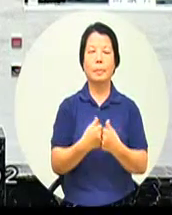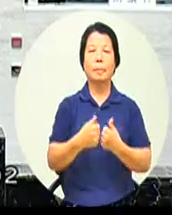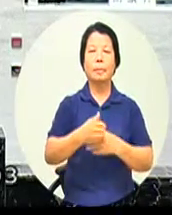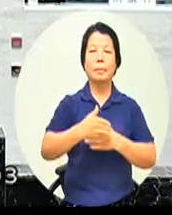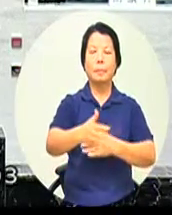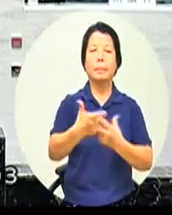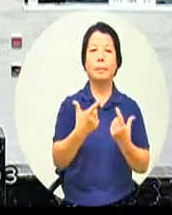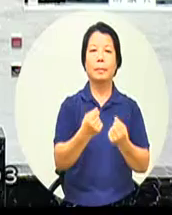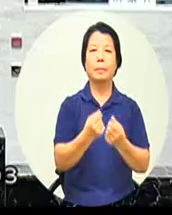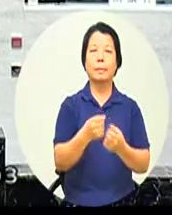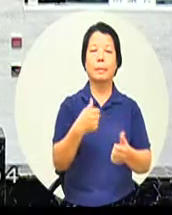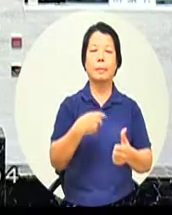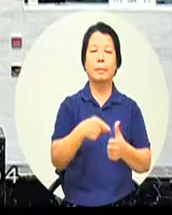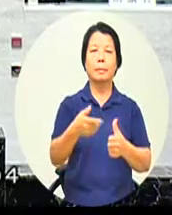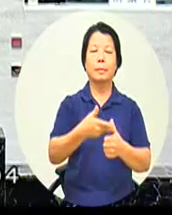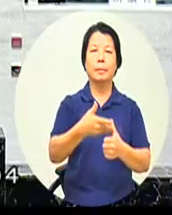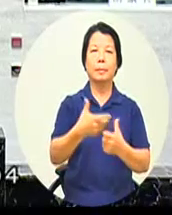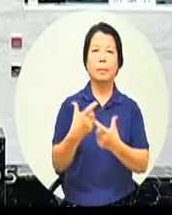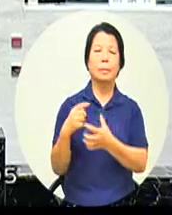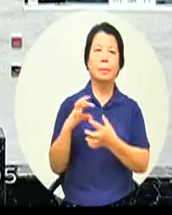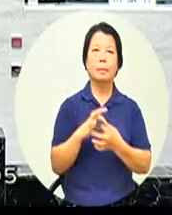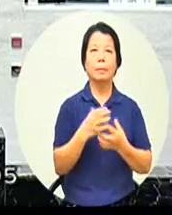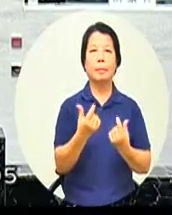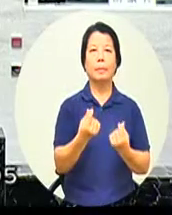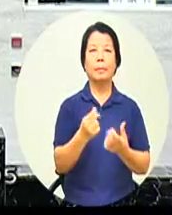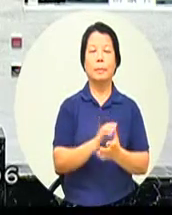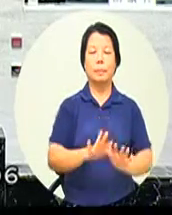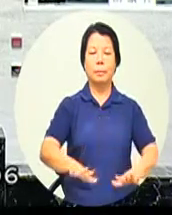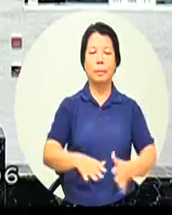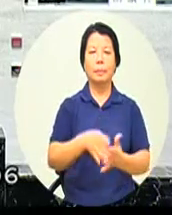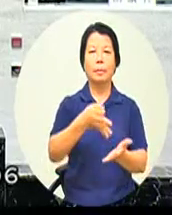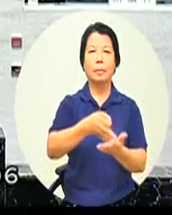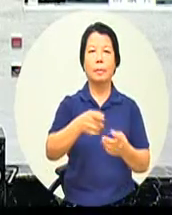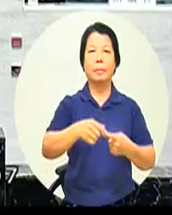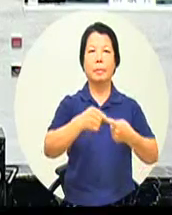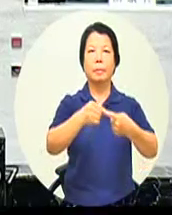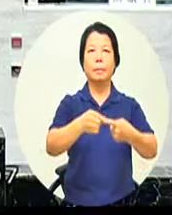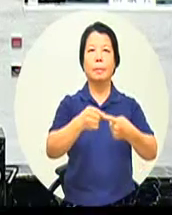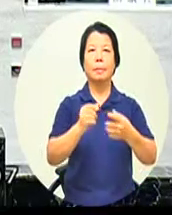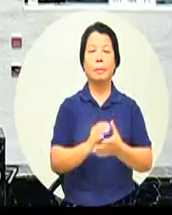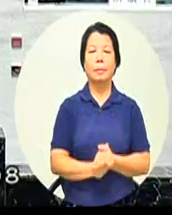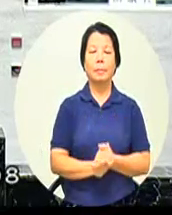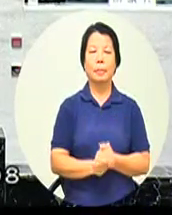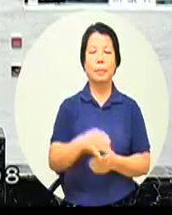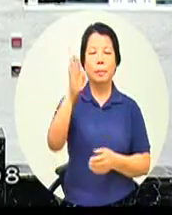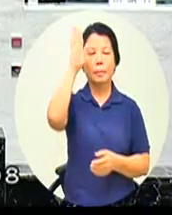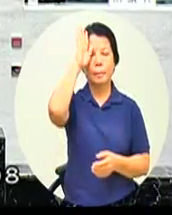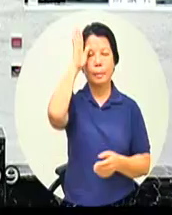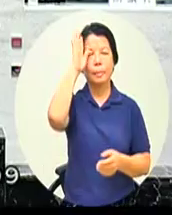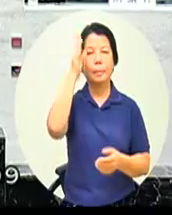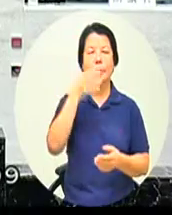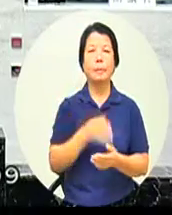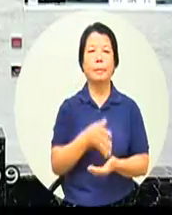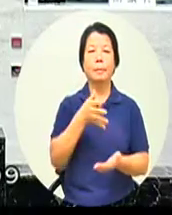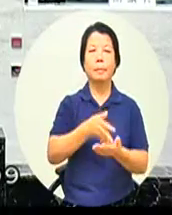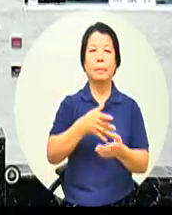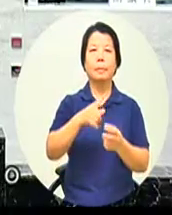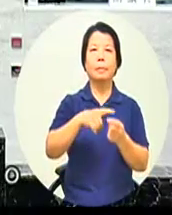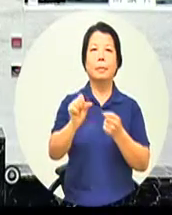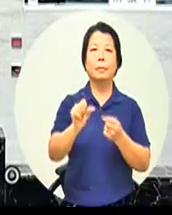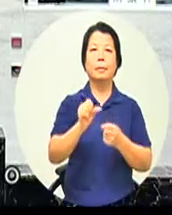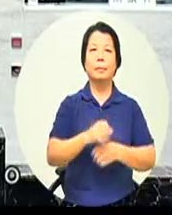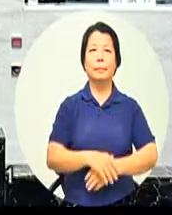育部门业务质询。现在请登记第一位的苏延成议员发言，时间十五分